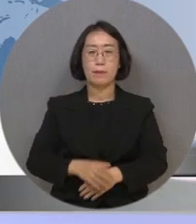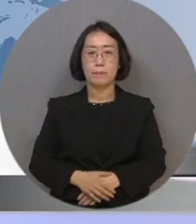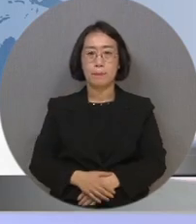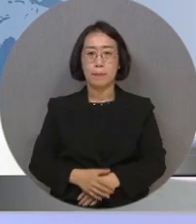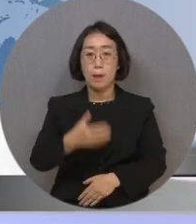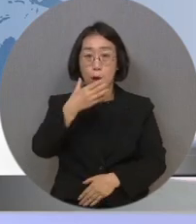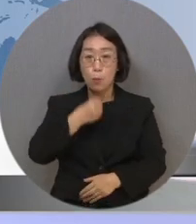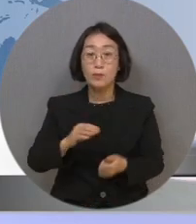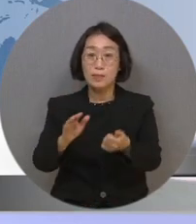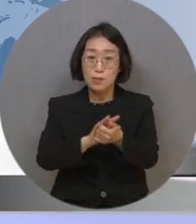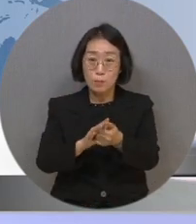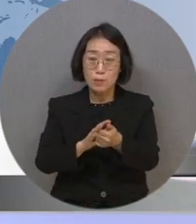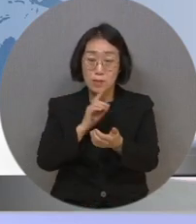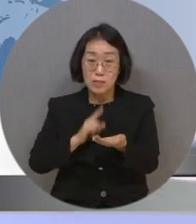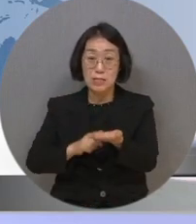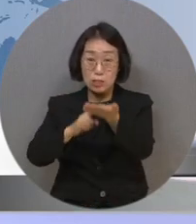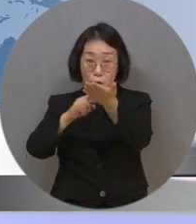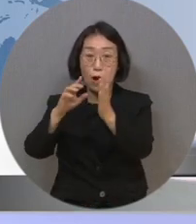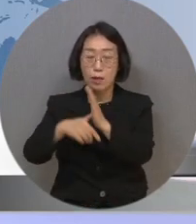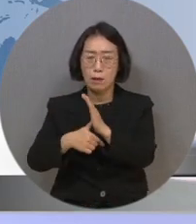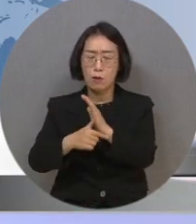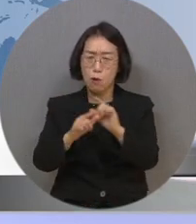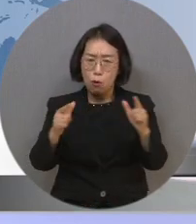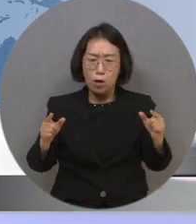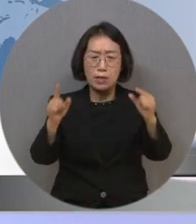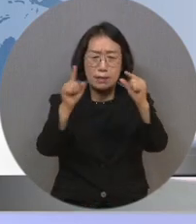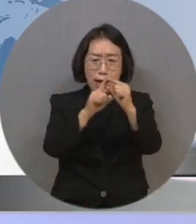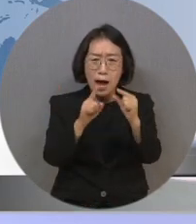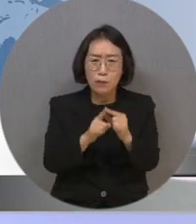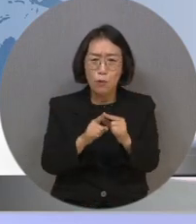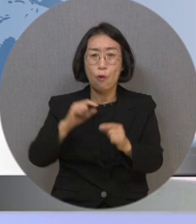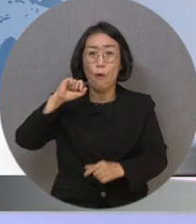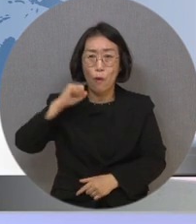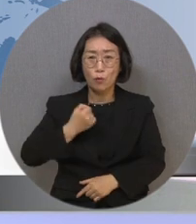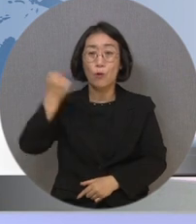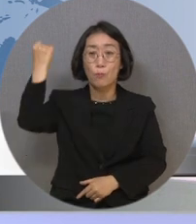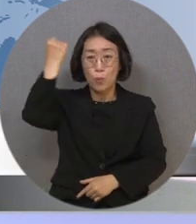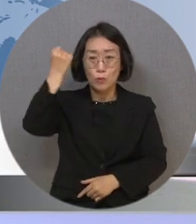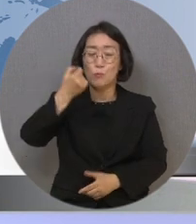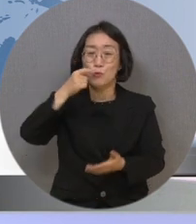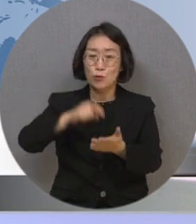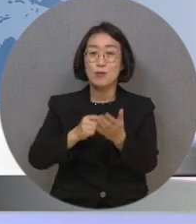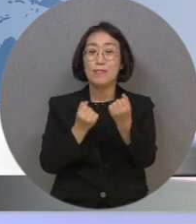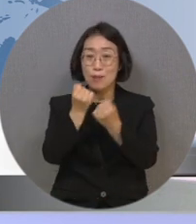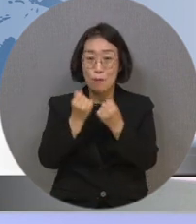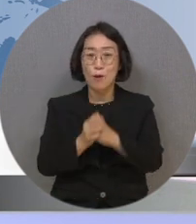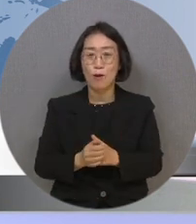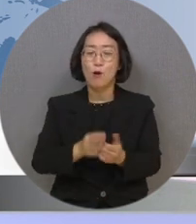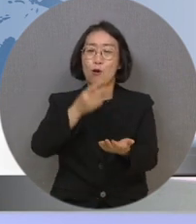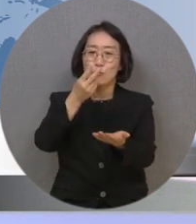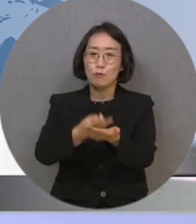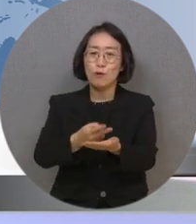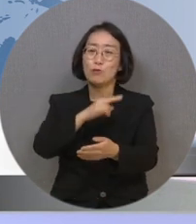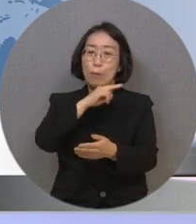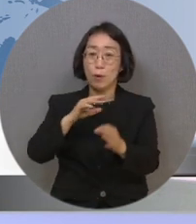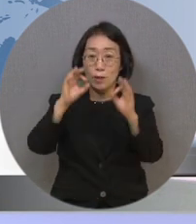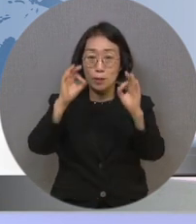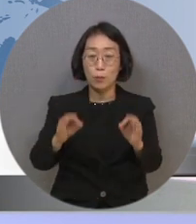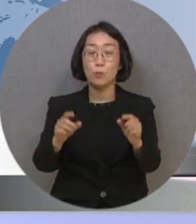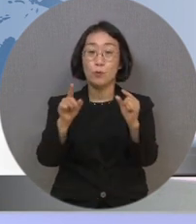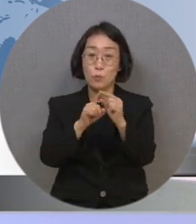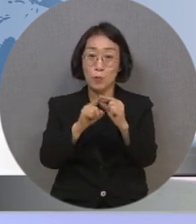복지 서비스를 이용할 때 마주하는 다양한 용어를 쉽게 설명한 채이 누워서 편하게 보는 복지 용어